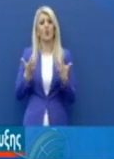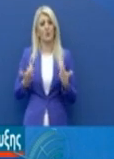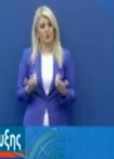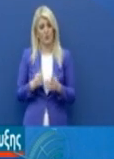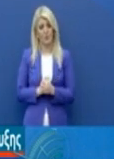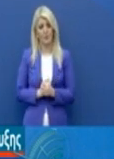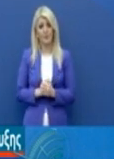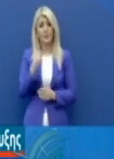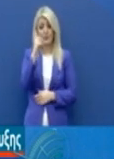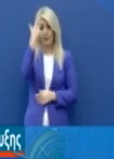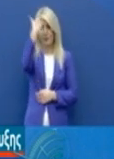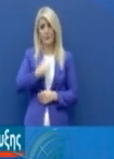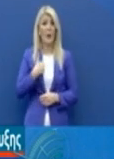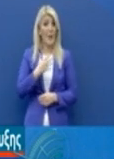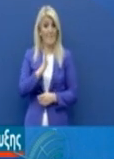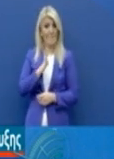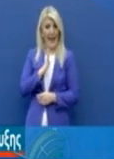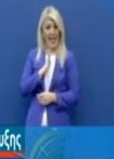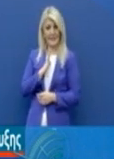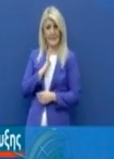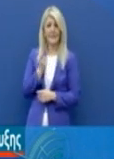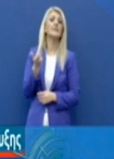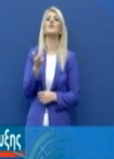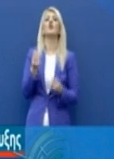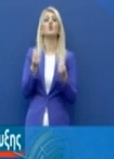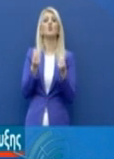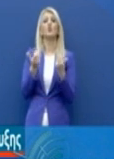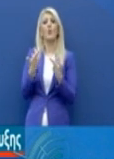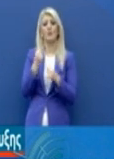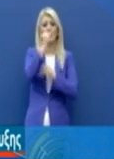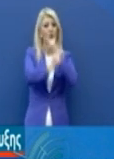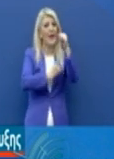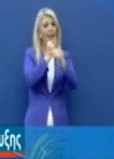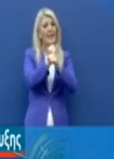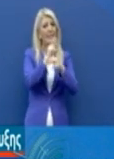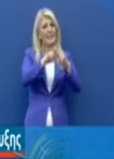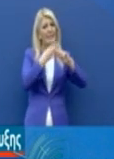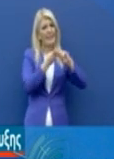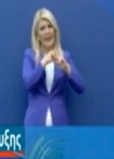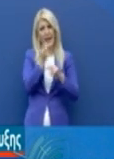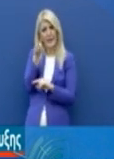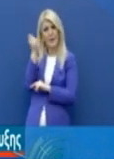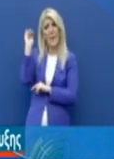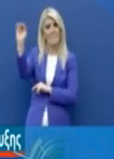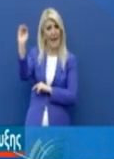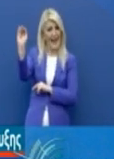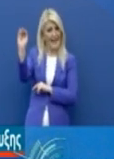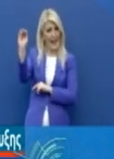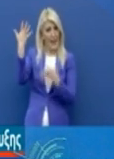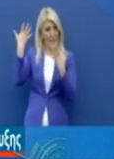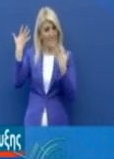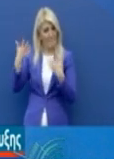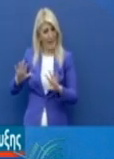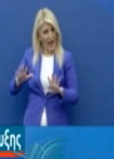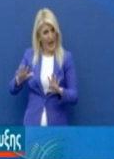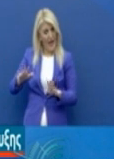μέσω e-shop του καταστήματος ή μέσω τηλεφωνικής παραγγελίας και θα πληρώνει με ηλεκτρονικό τρόπο είτε μέσω του διαδικτύου